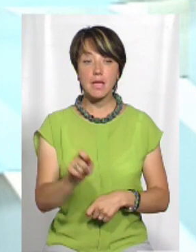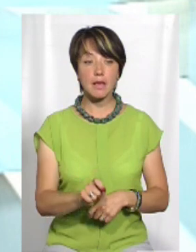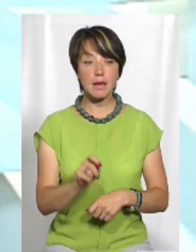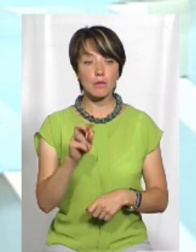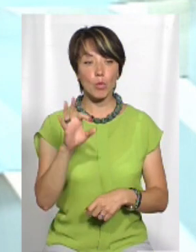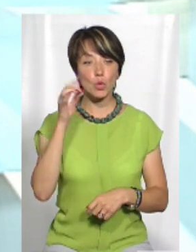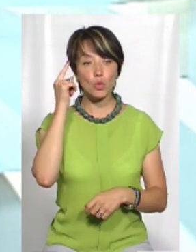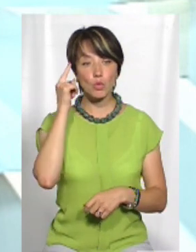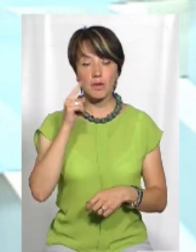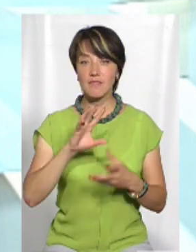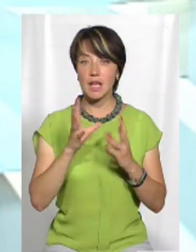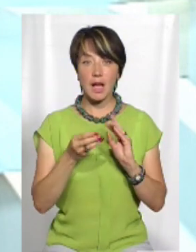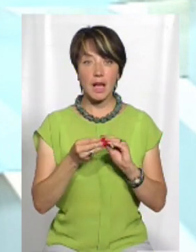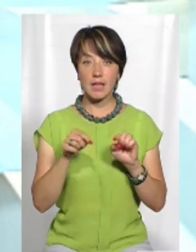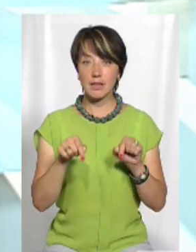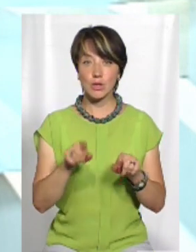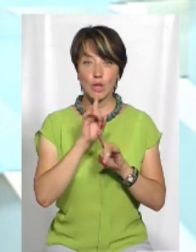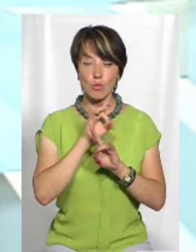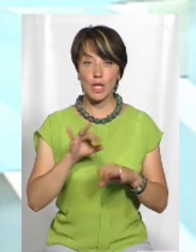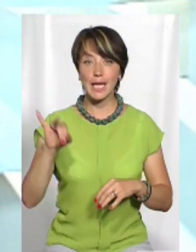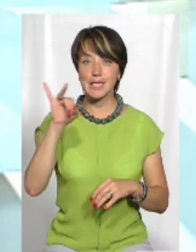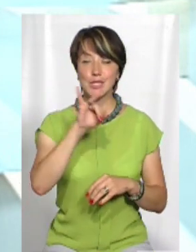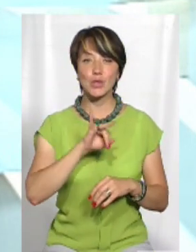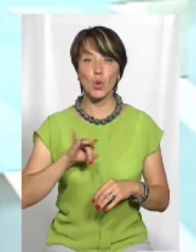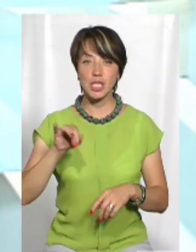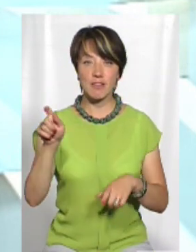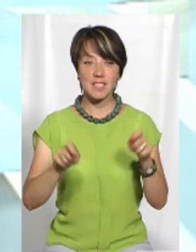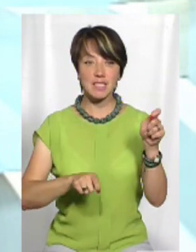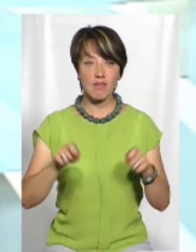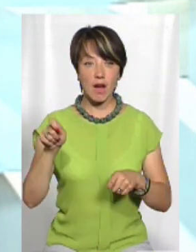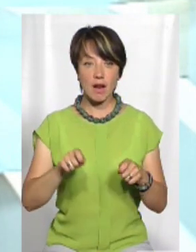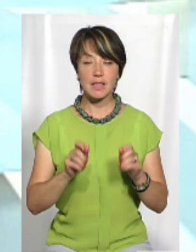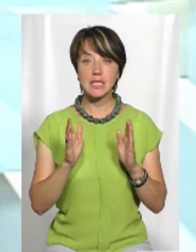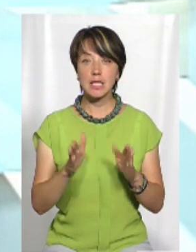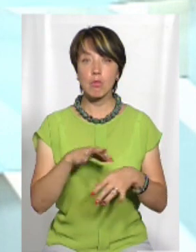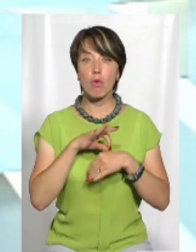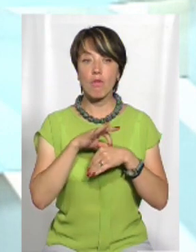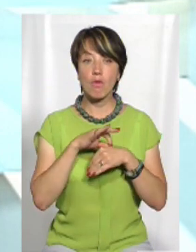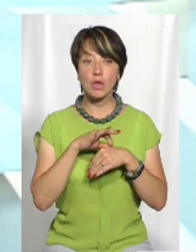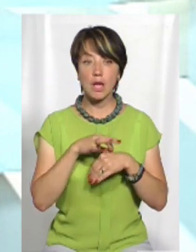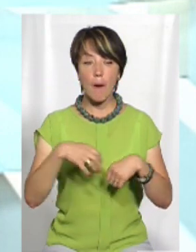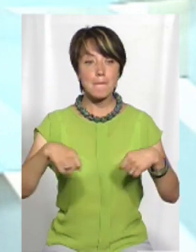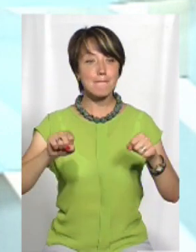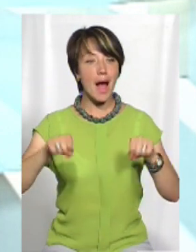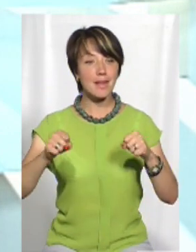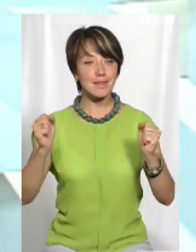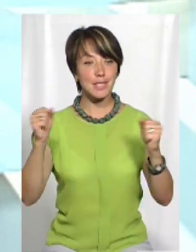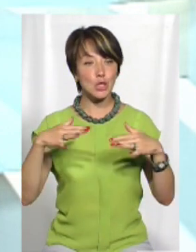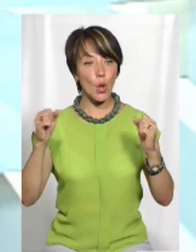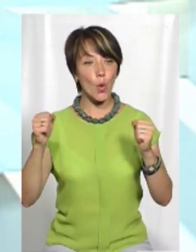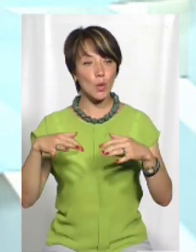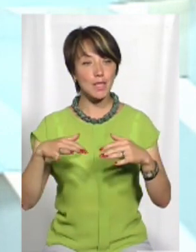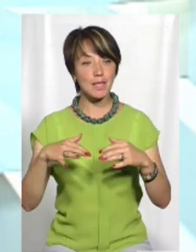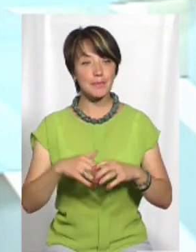що думали, що взагалі тепер Меджибіж вже не буде історичних фестивалів, а тільки проводитися байкерські зльоти чи щось